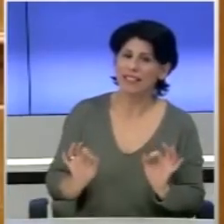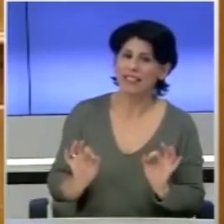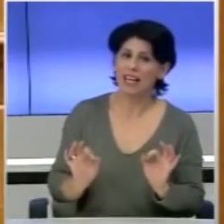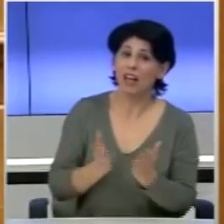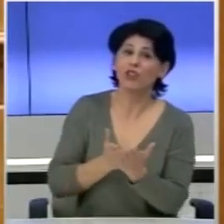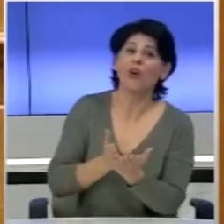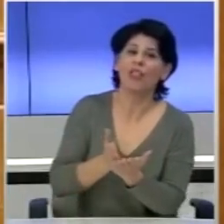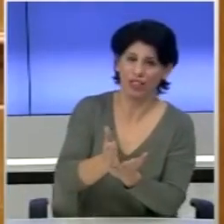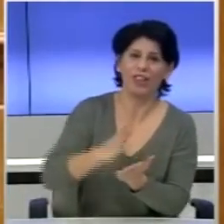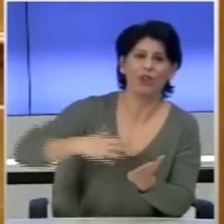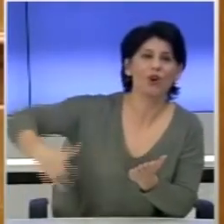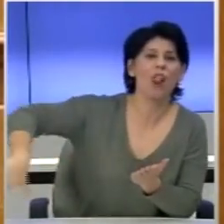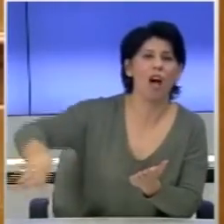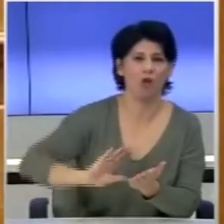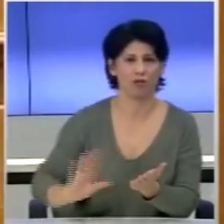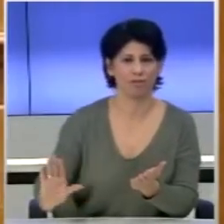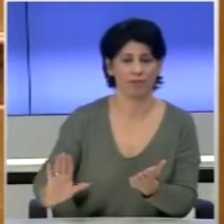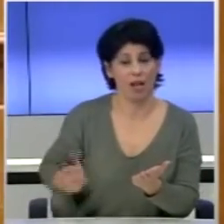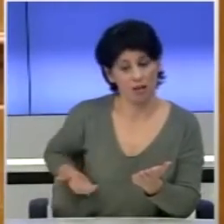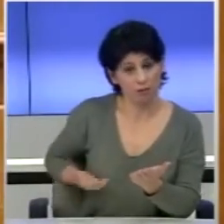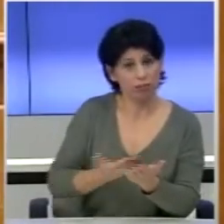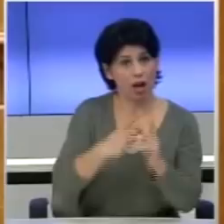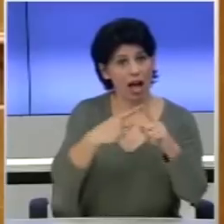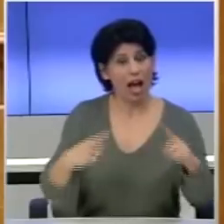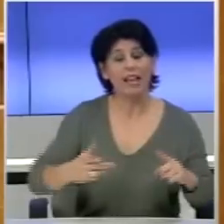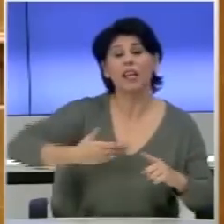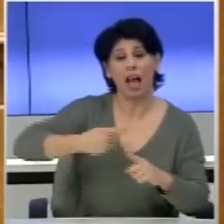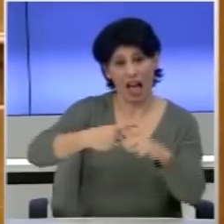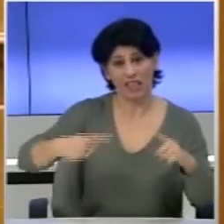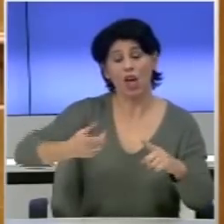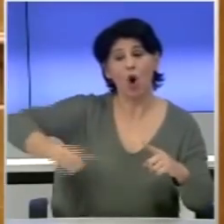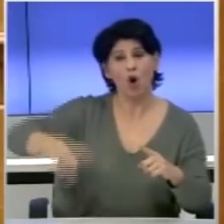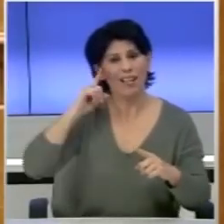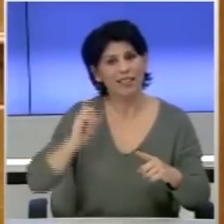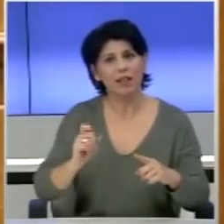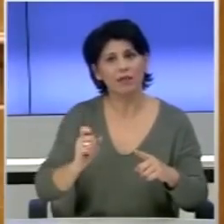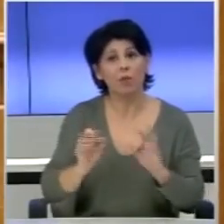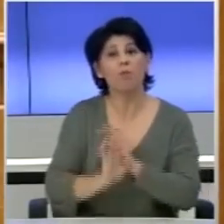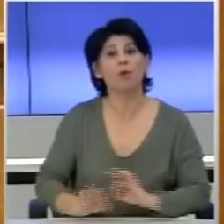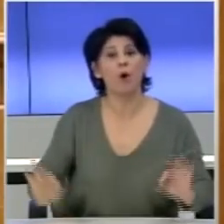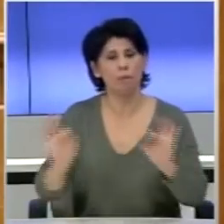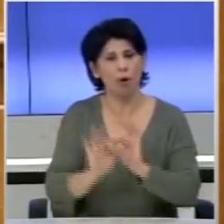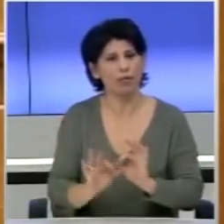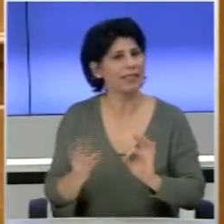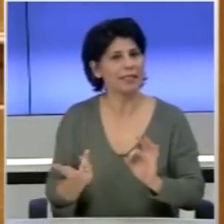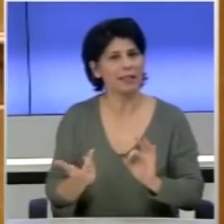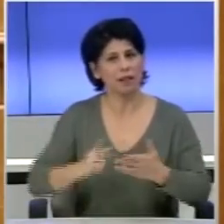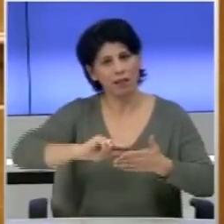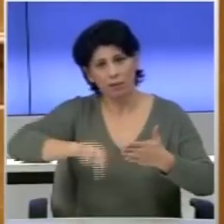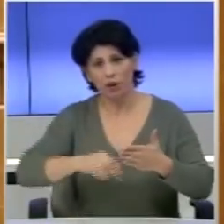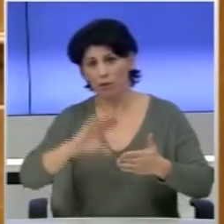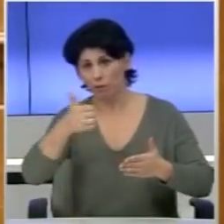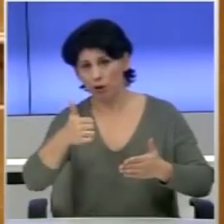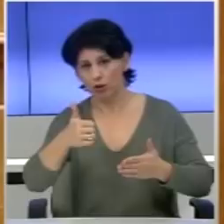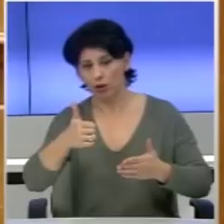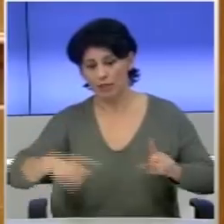το δίκαιο των λαών. Για την προσφυγή στη Χάγη επίσης όλοι μας ξέρουμε ότι προϋπόθεση είναι η υπογραφή